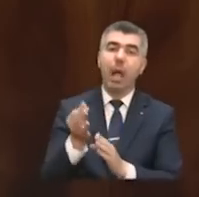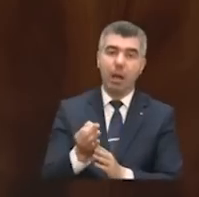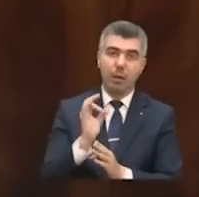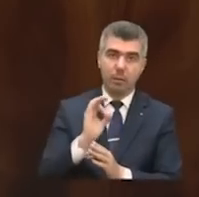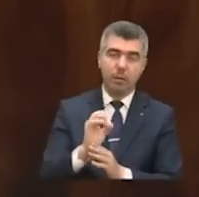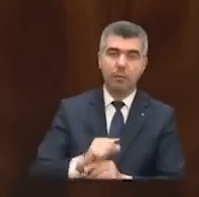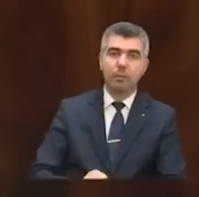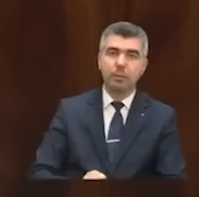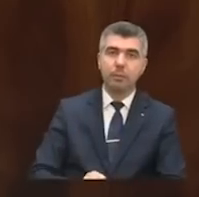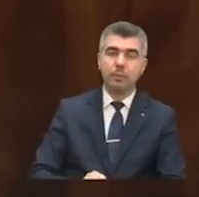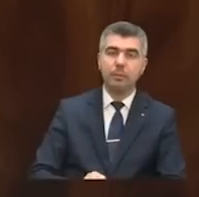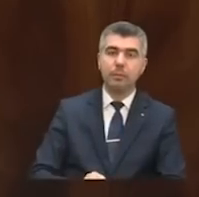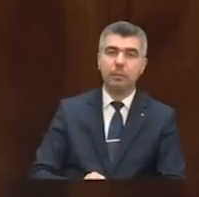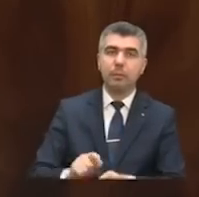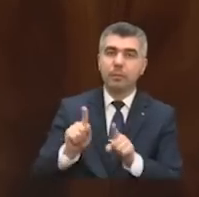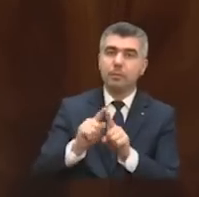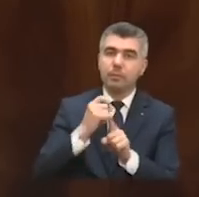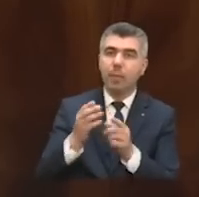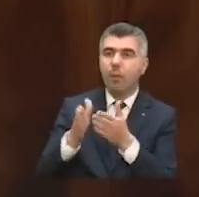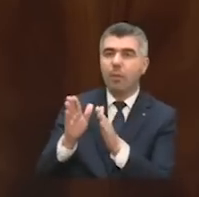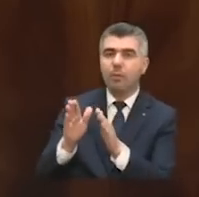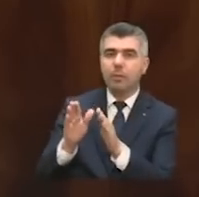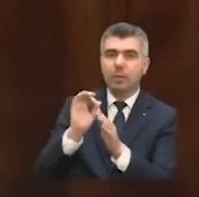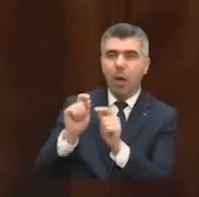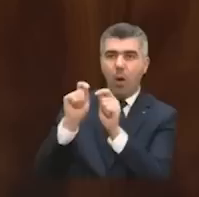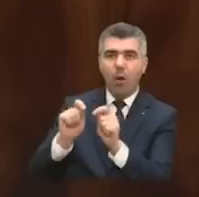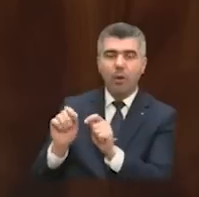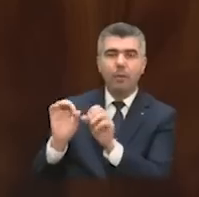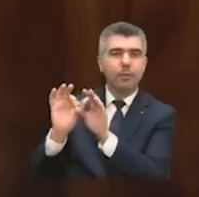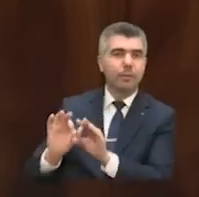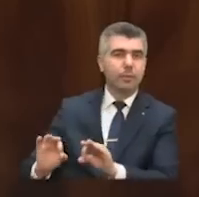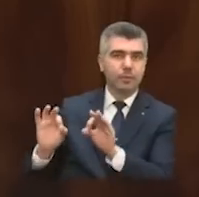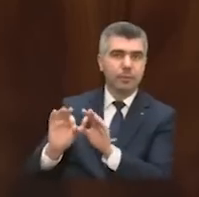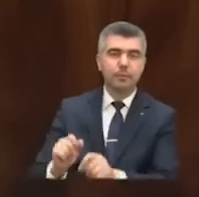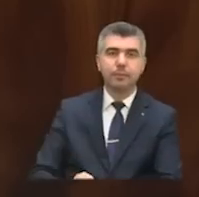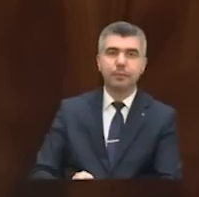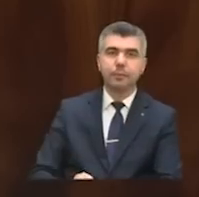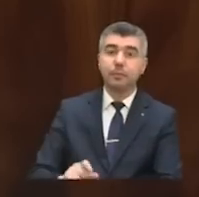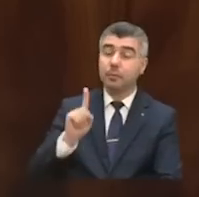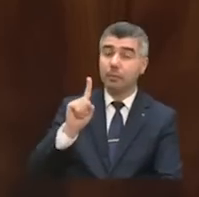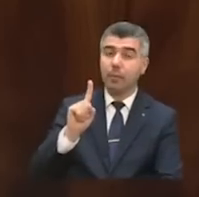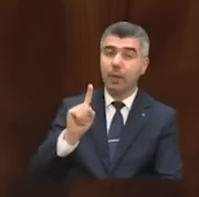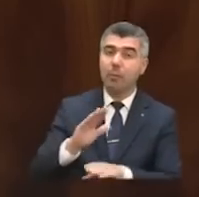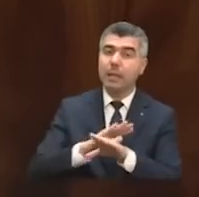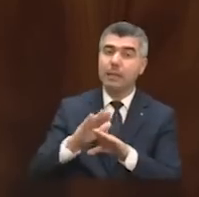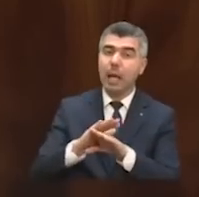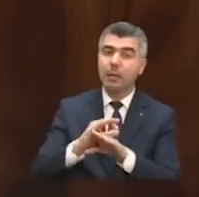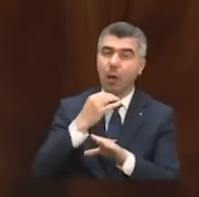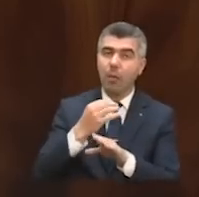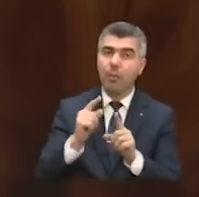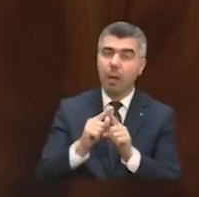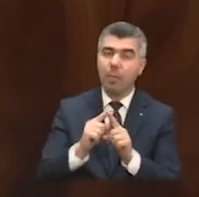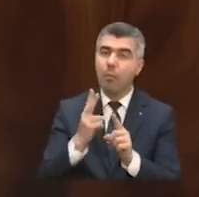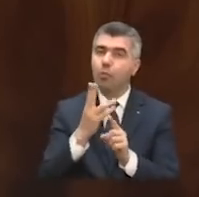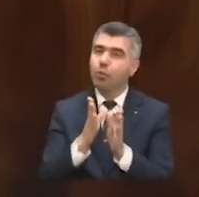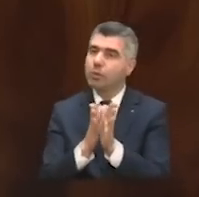نهتموش بهذاك اللي هو مفتوح ولكن السياسة اللي جينا بها أن خصنا نهتموا بهم